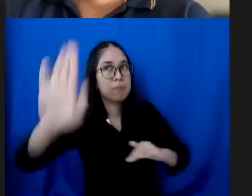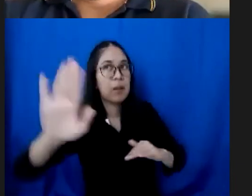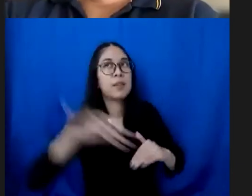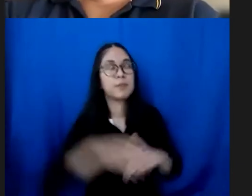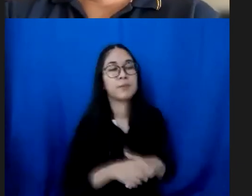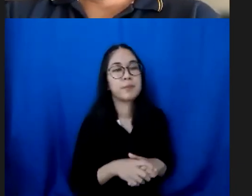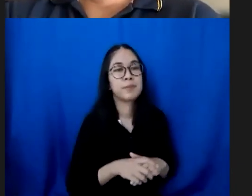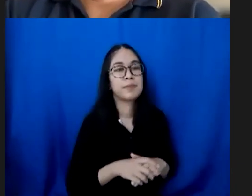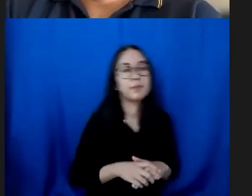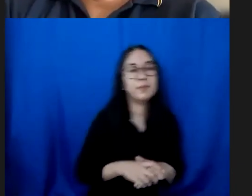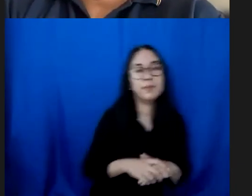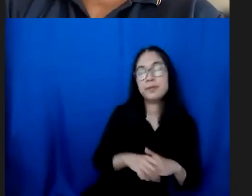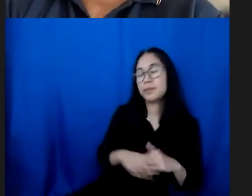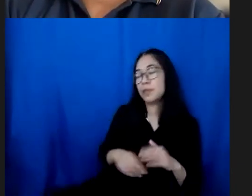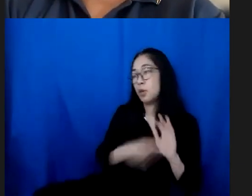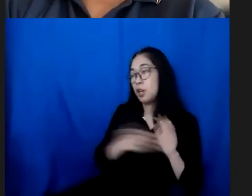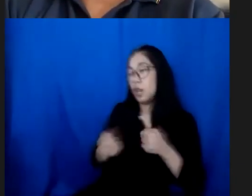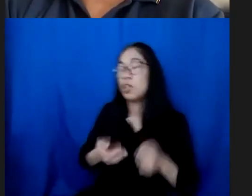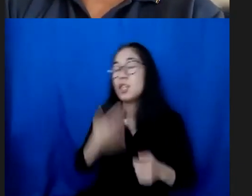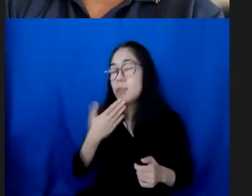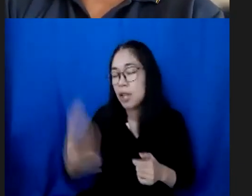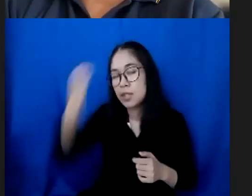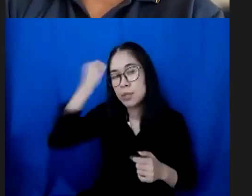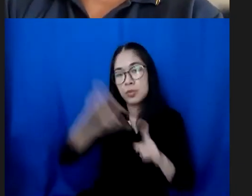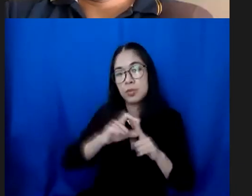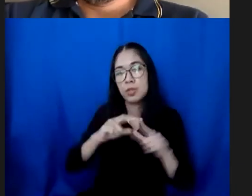Terima kasih Ibu Dani. Ibu Pru,